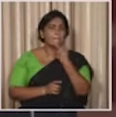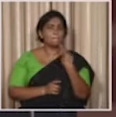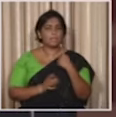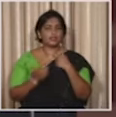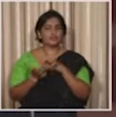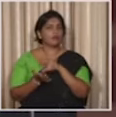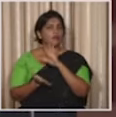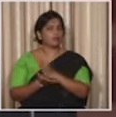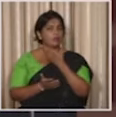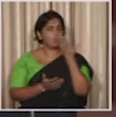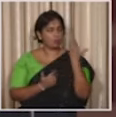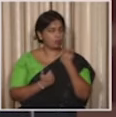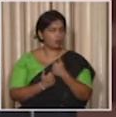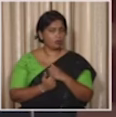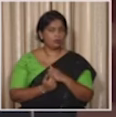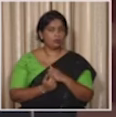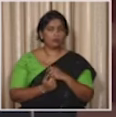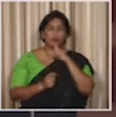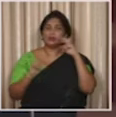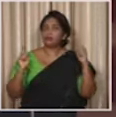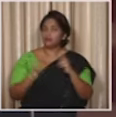pulau. Dah selesa di